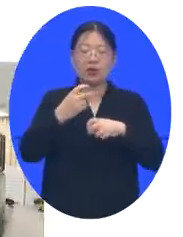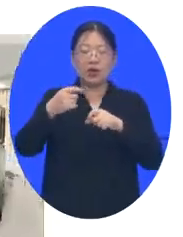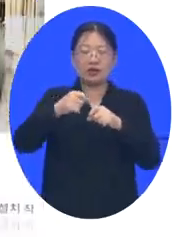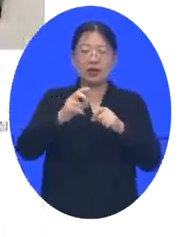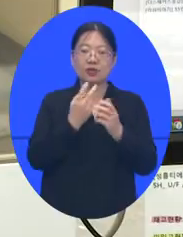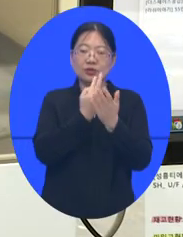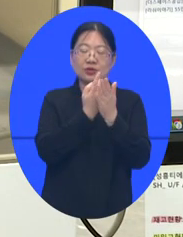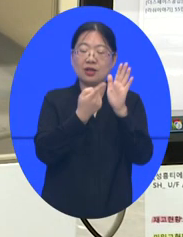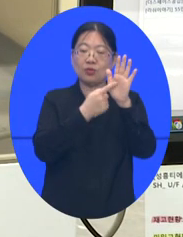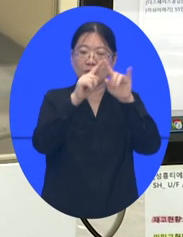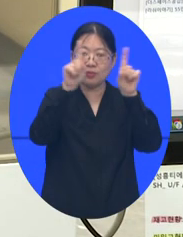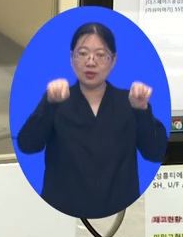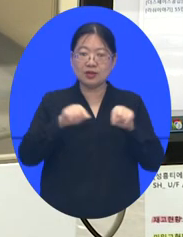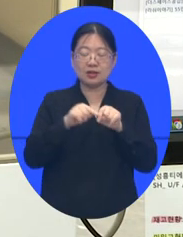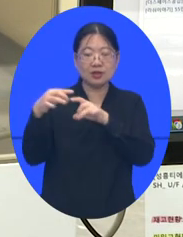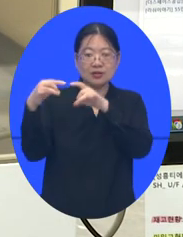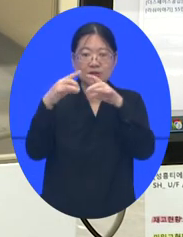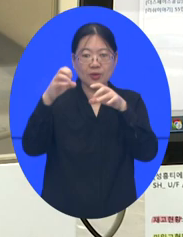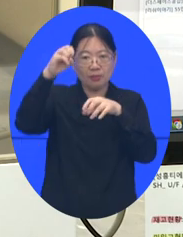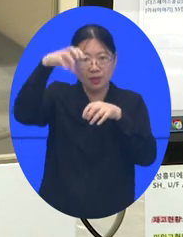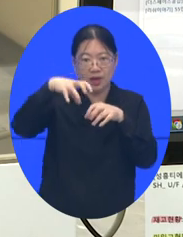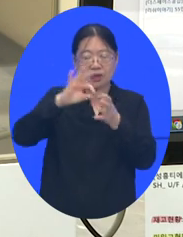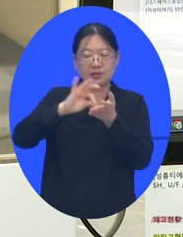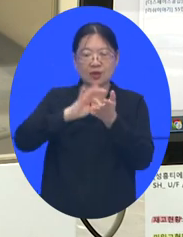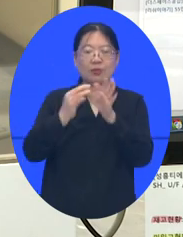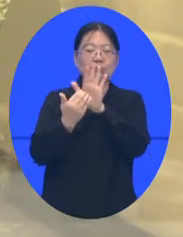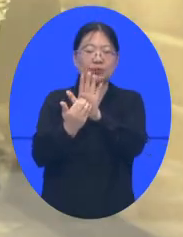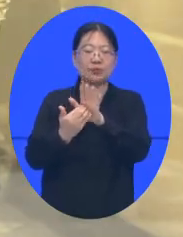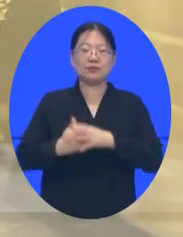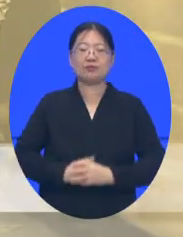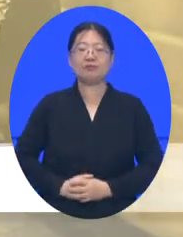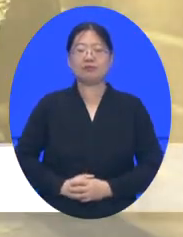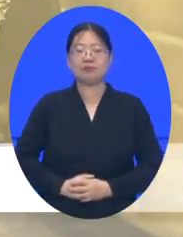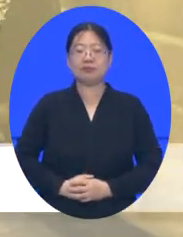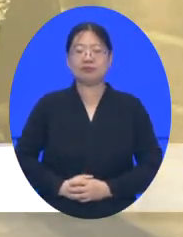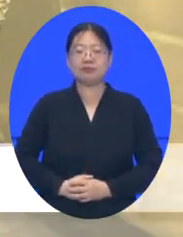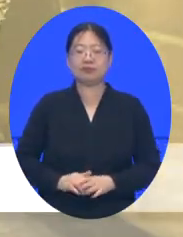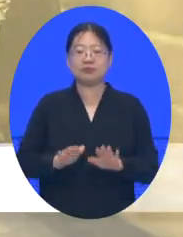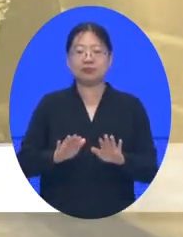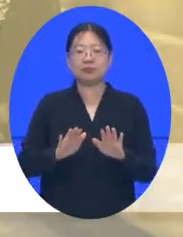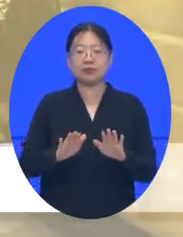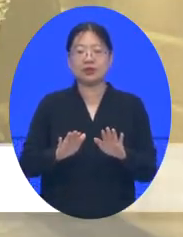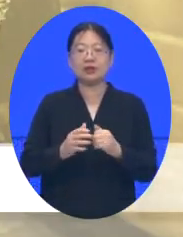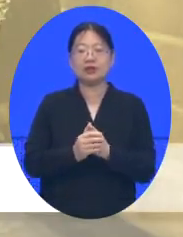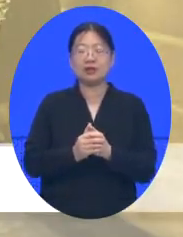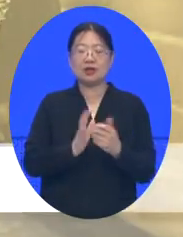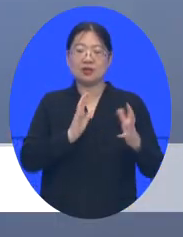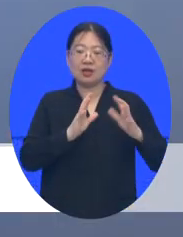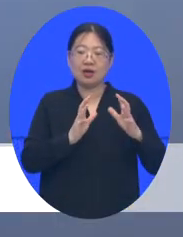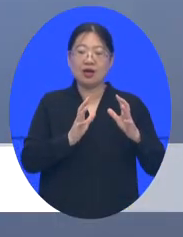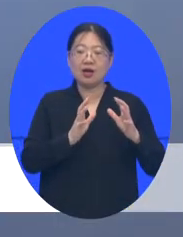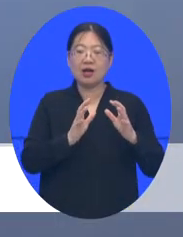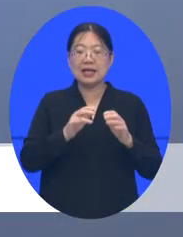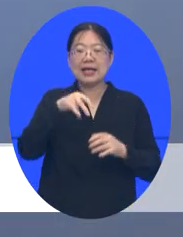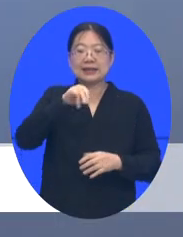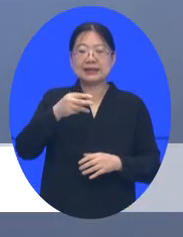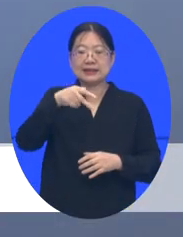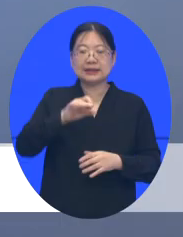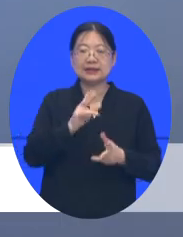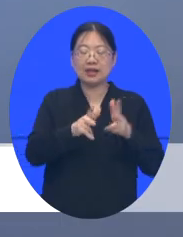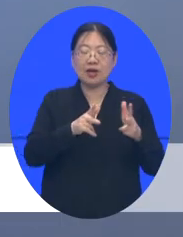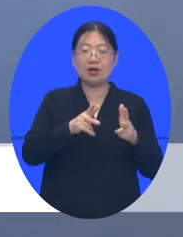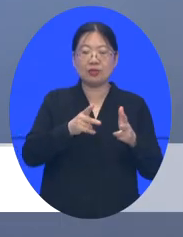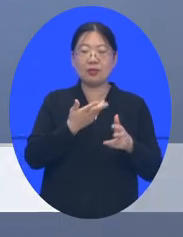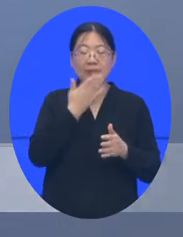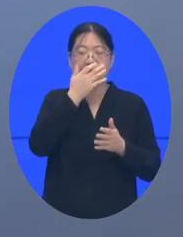교통수단에는 유리창 광고 표시나 전기 발광 조명 사용이 금지되어 있는 상황. 실증 특례 승인을 받음으로써 지역 소상공인